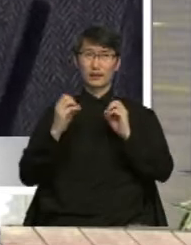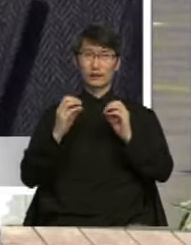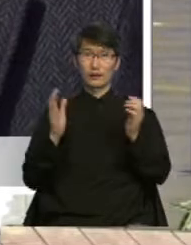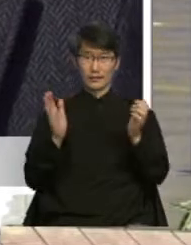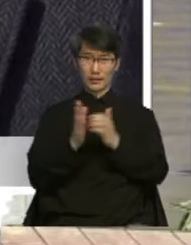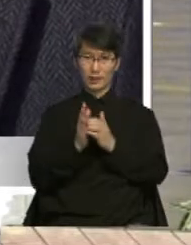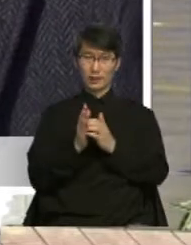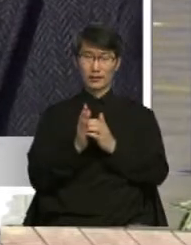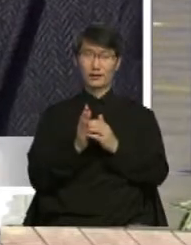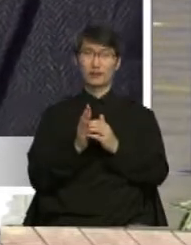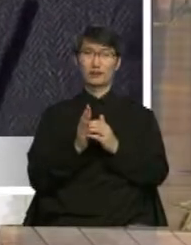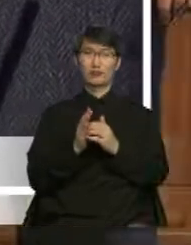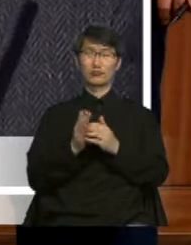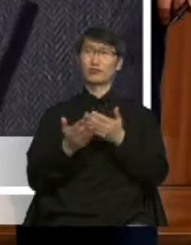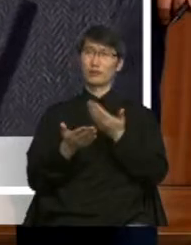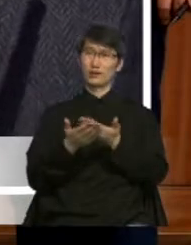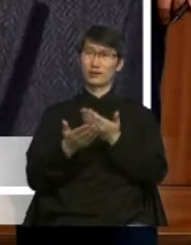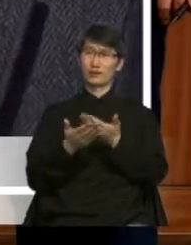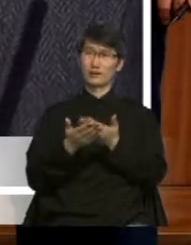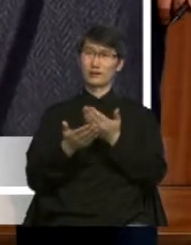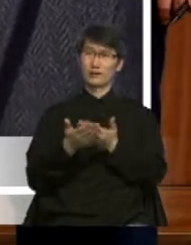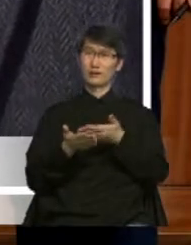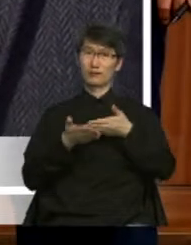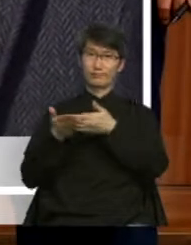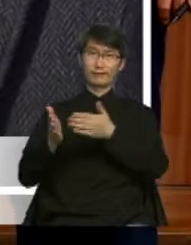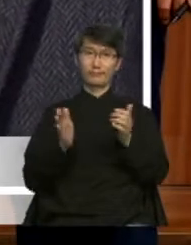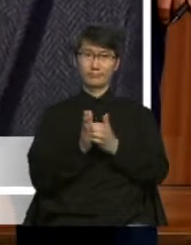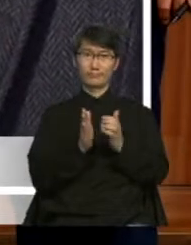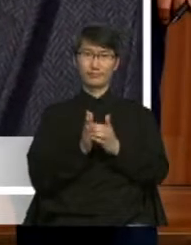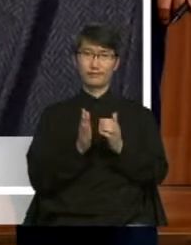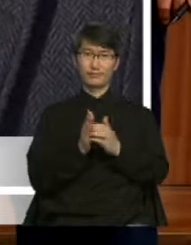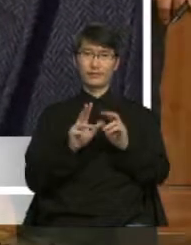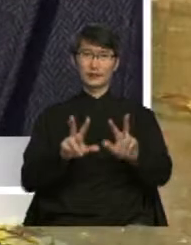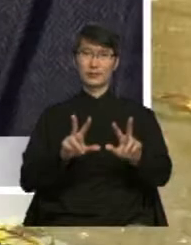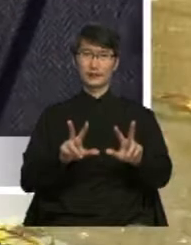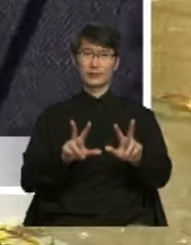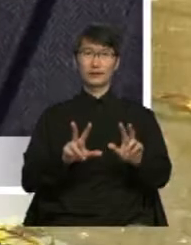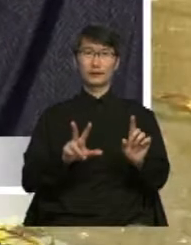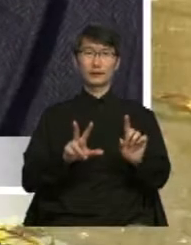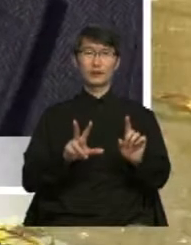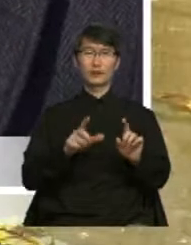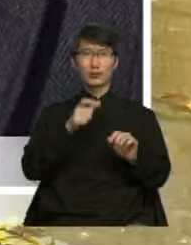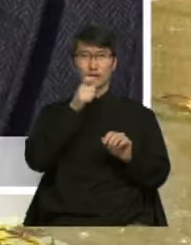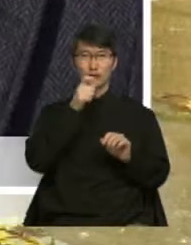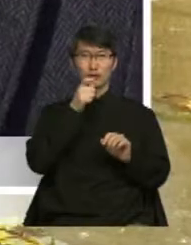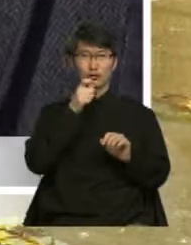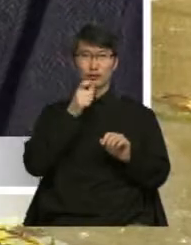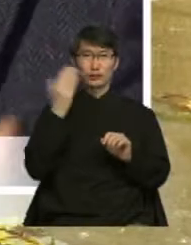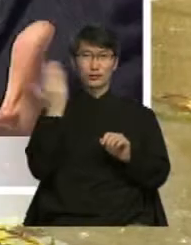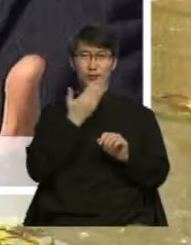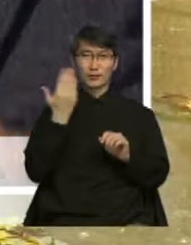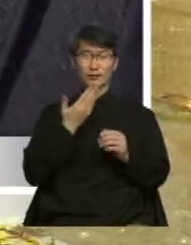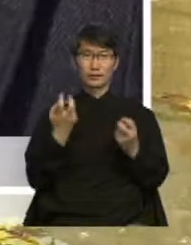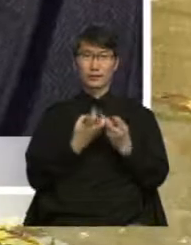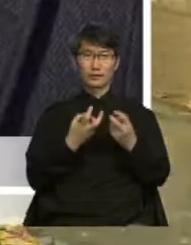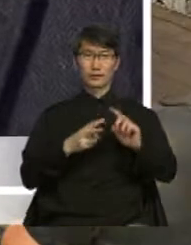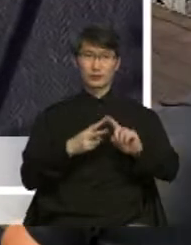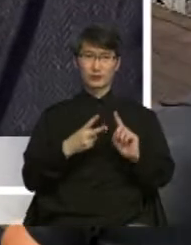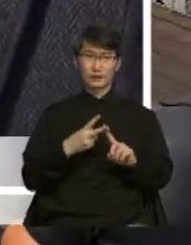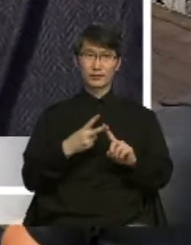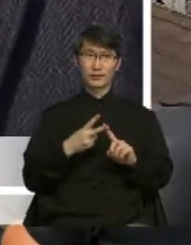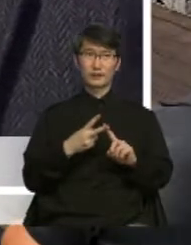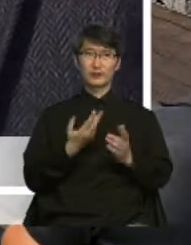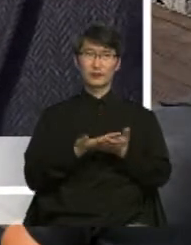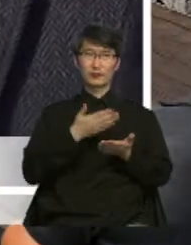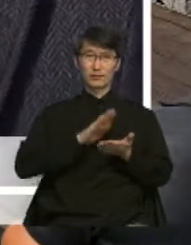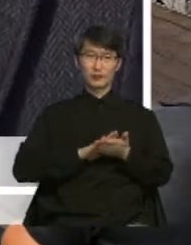했습니다. 전달하면서 그래 우리의 요구 조건을 얘기를 했고요. 지금 물 치수 방법이라든가 이런 부분은 이제